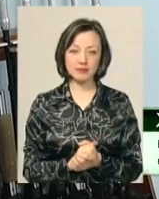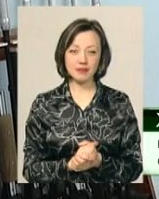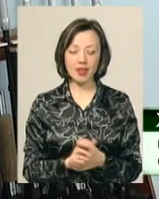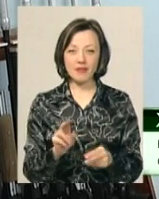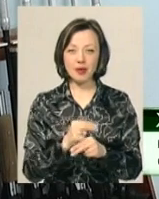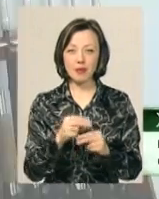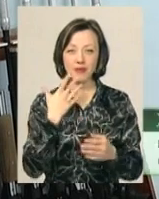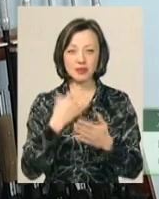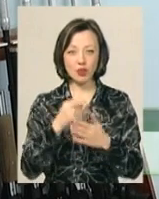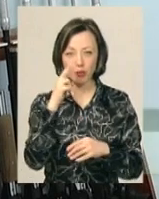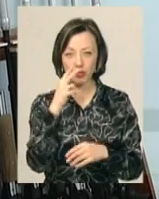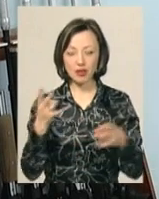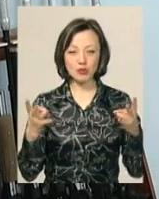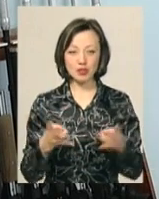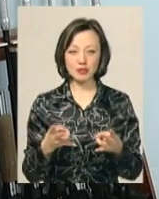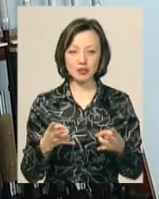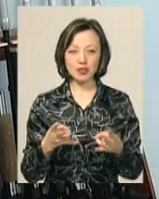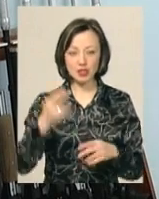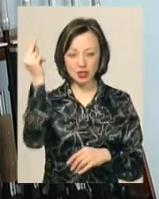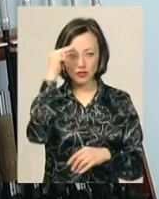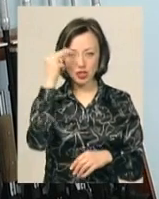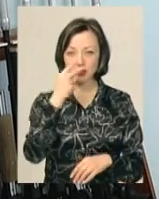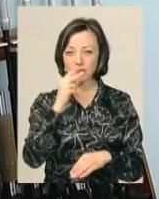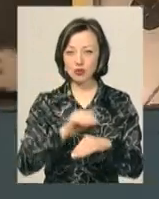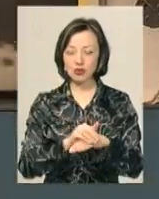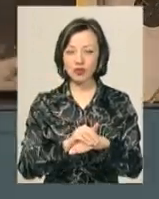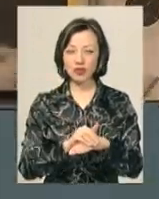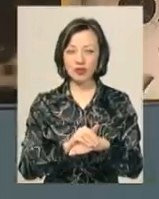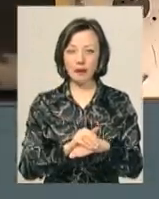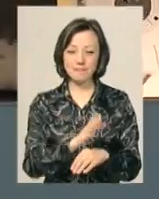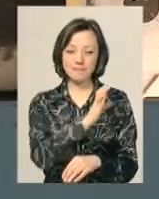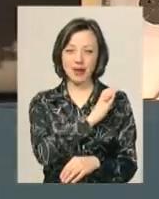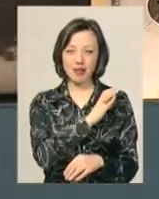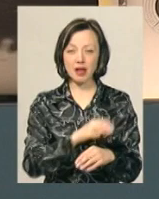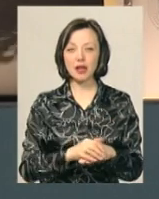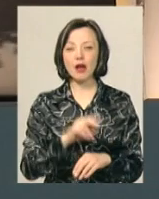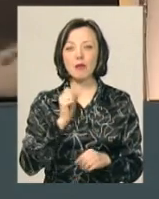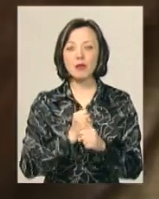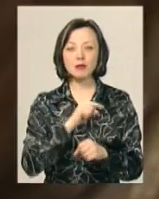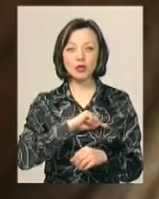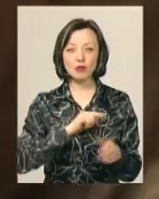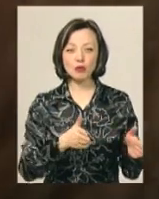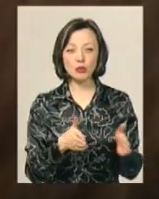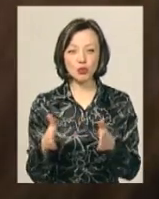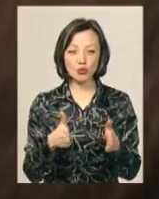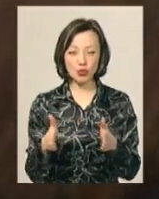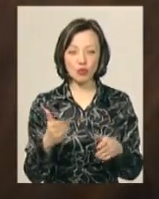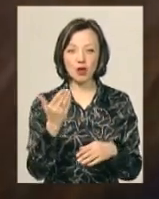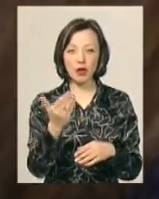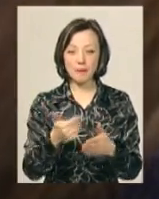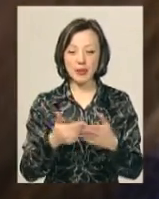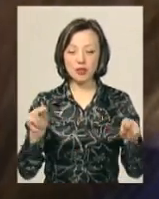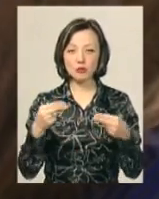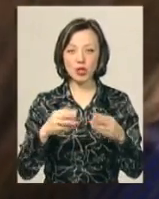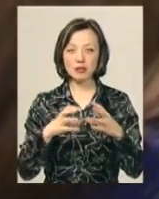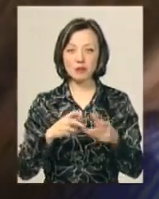виправити свої помилки. Потрібно навчитися фіксувати приклад. Попрацювати над психологічною підготовкою Христини Гілевич перед